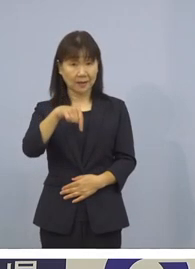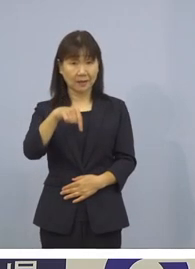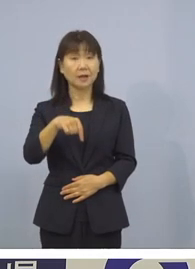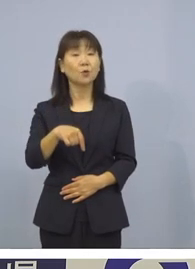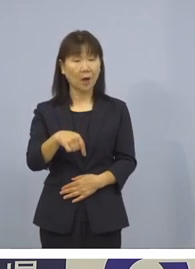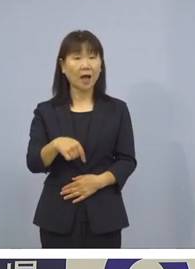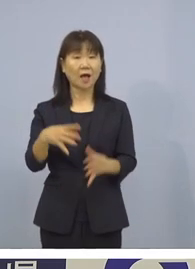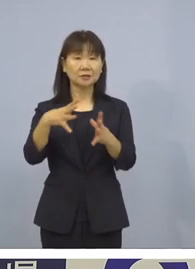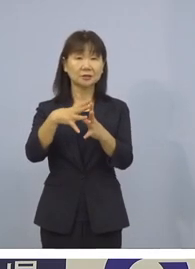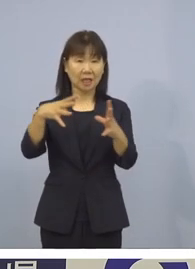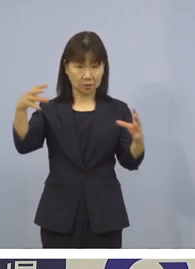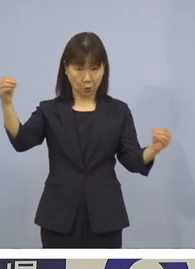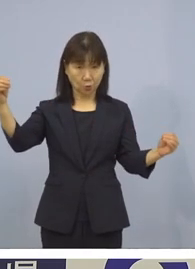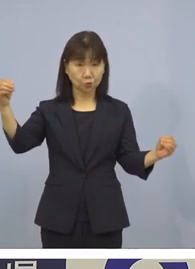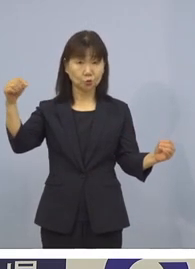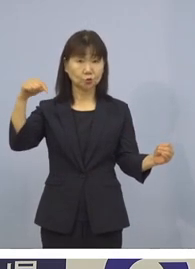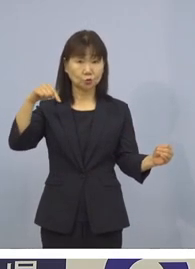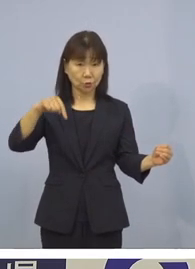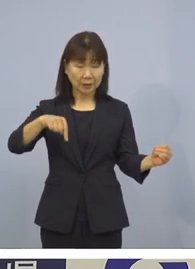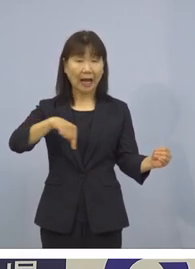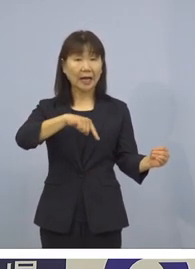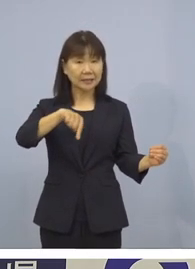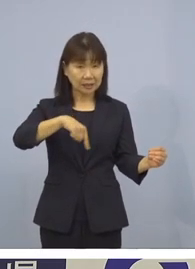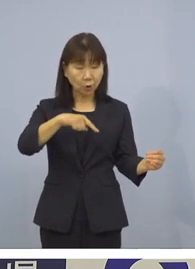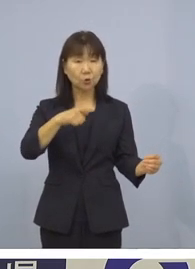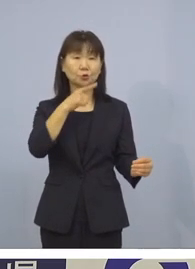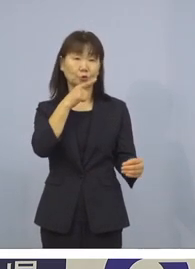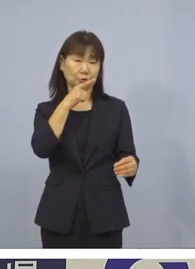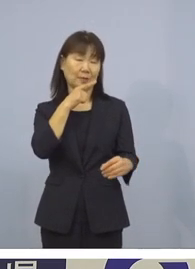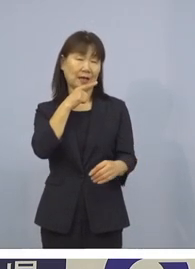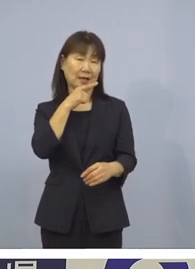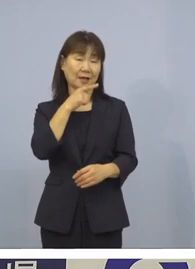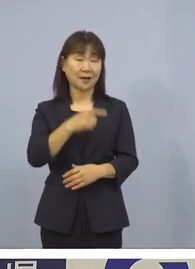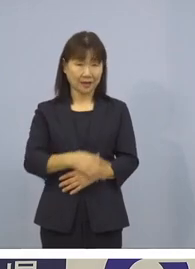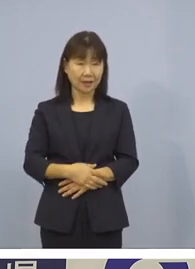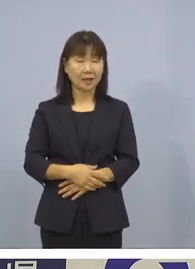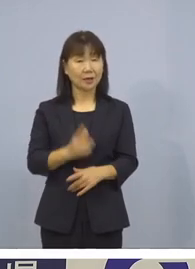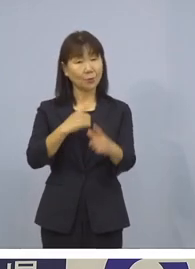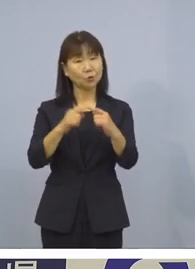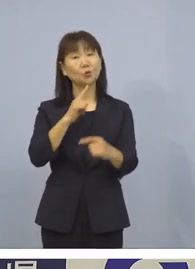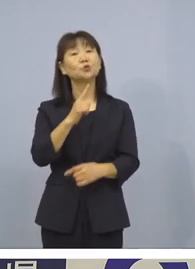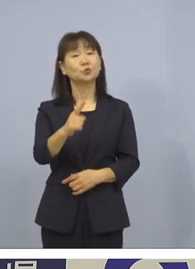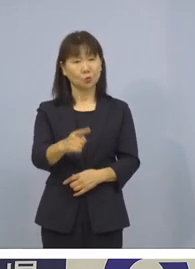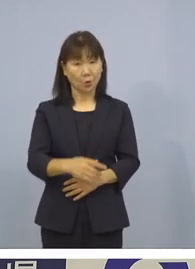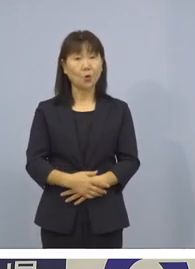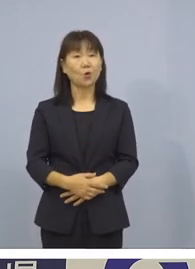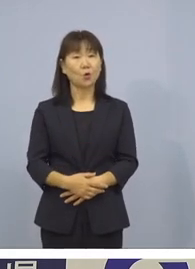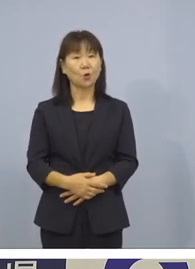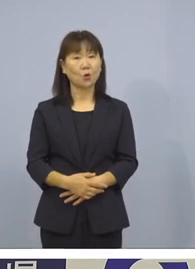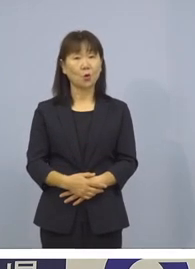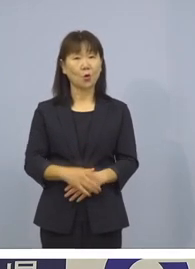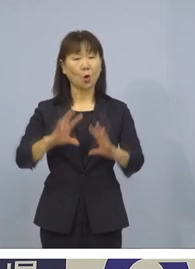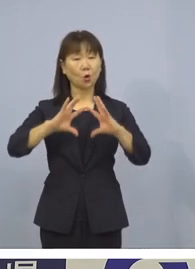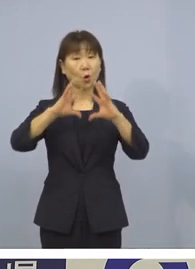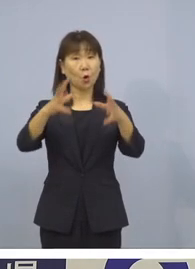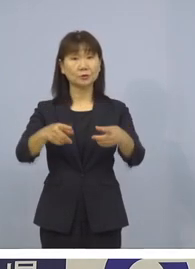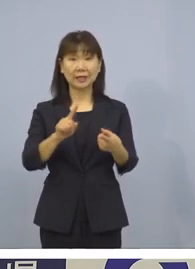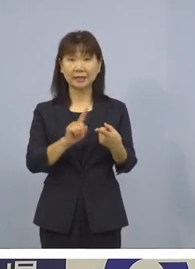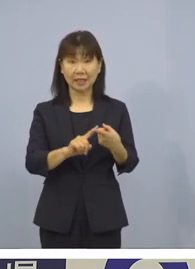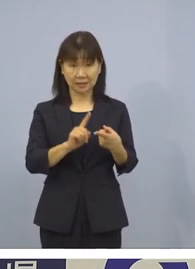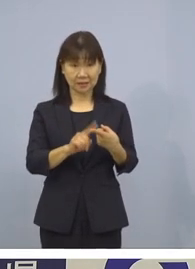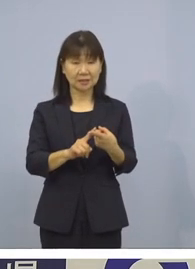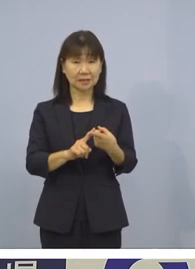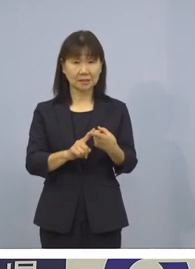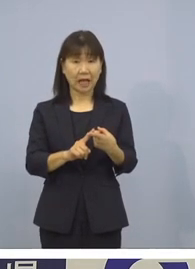っぱり全国の中での徳島なんだ、もっと言えば国際的に